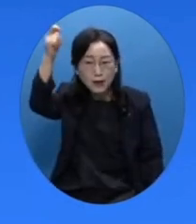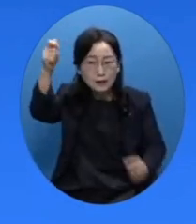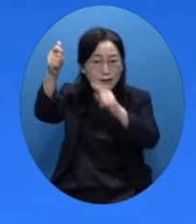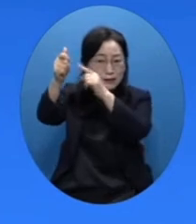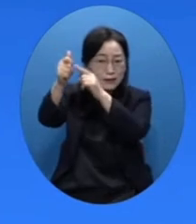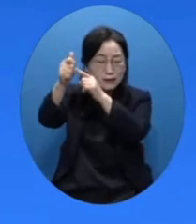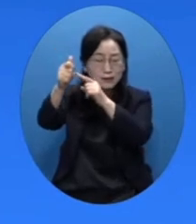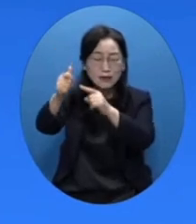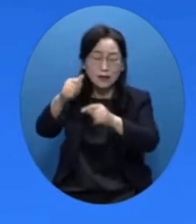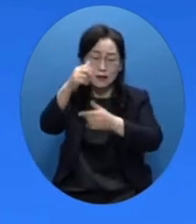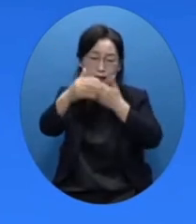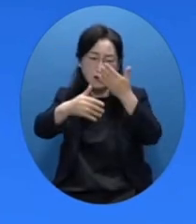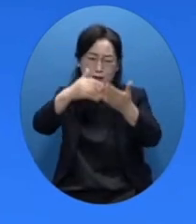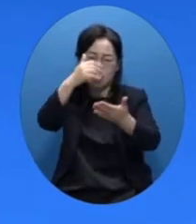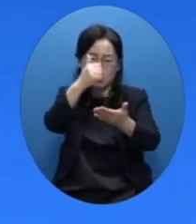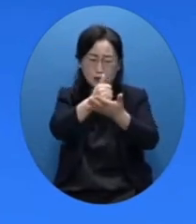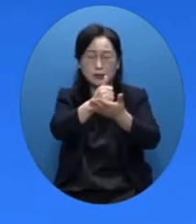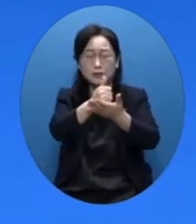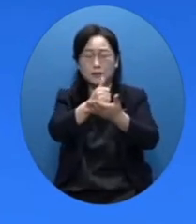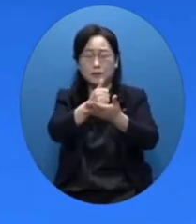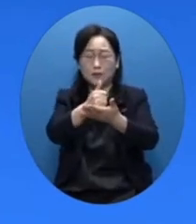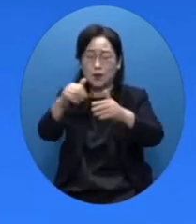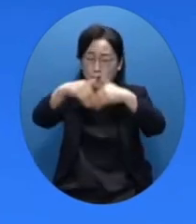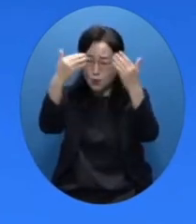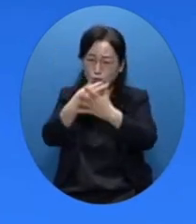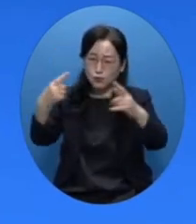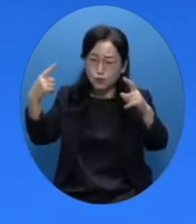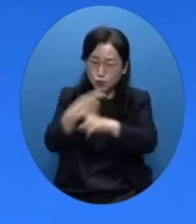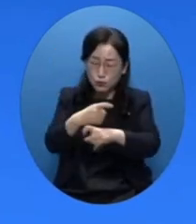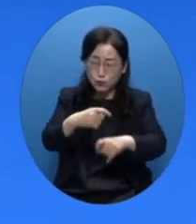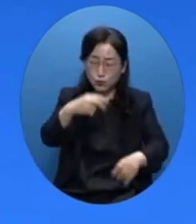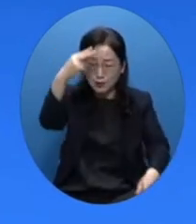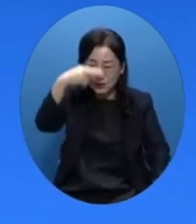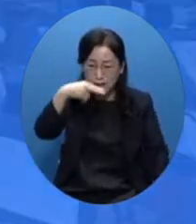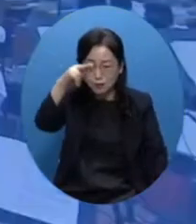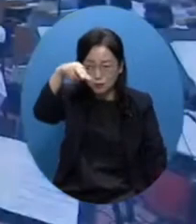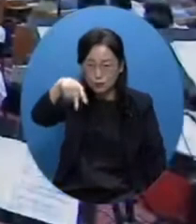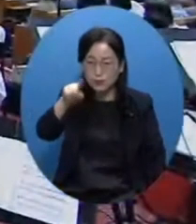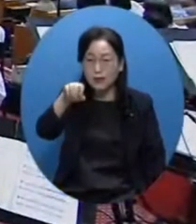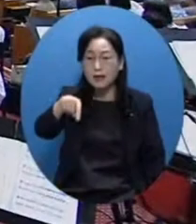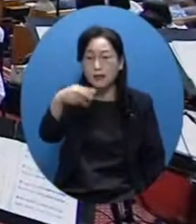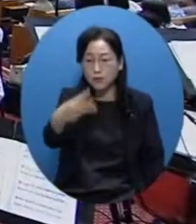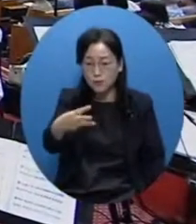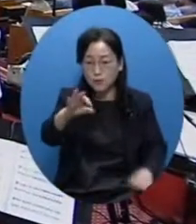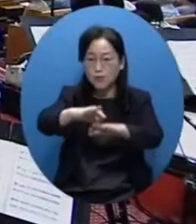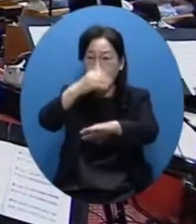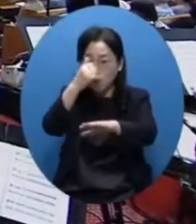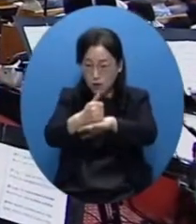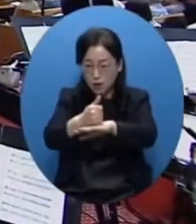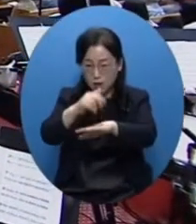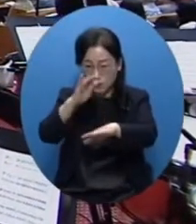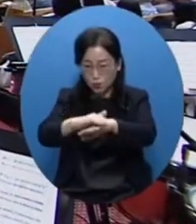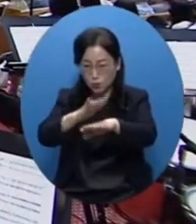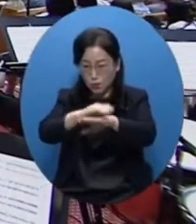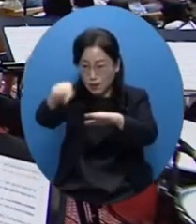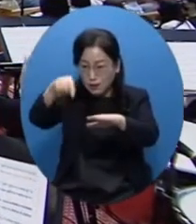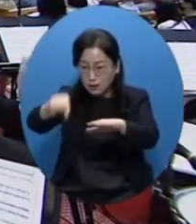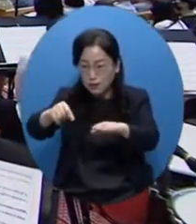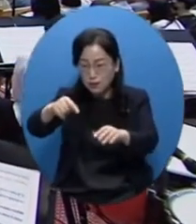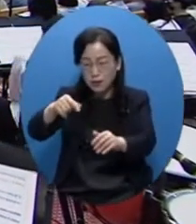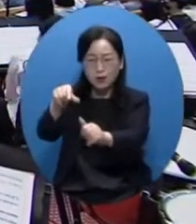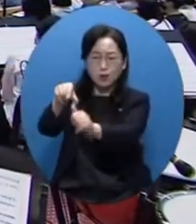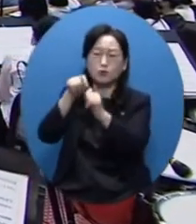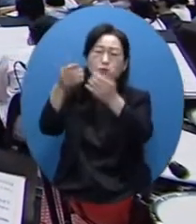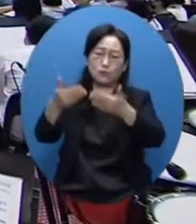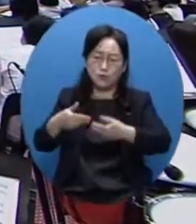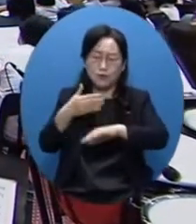원수와 사울의 손에서 건져 주심에 감사 에서 드린 찬 소 입니다 2 10회 줄